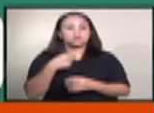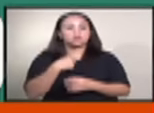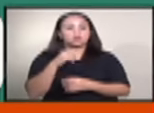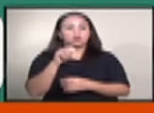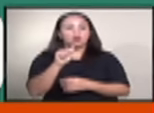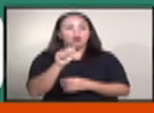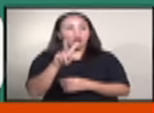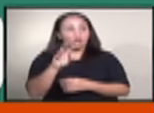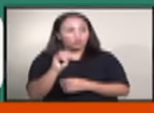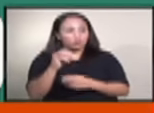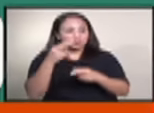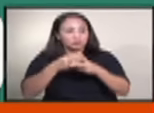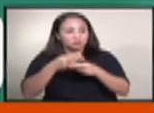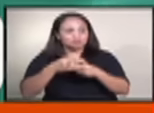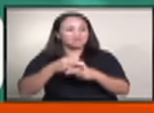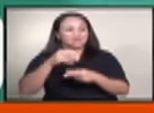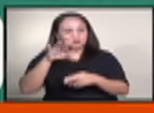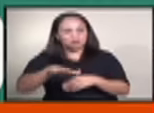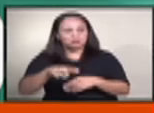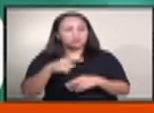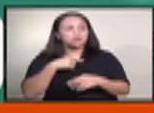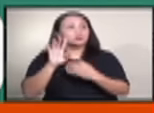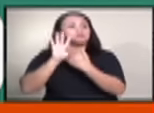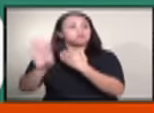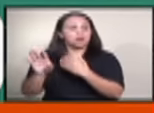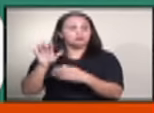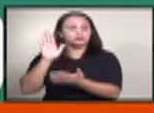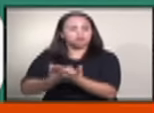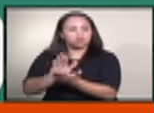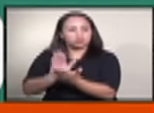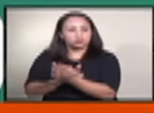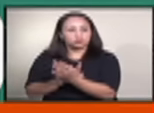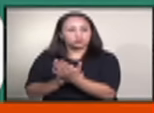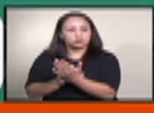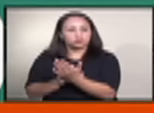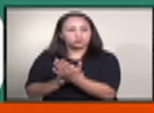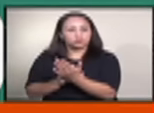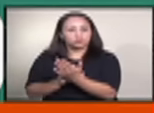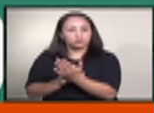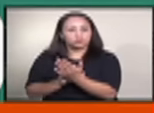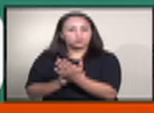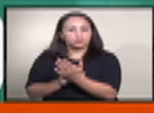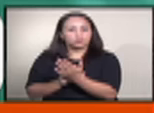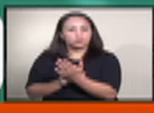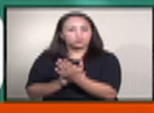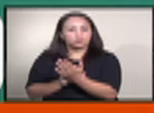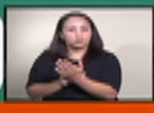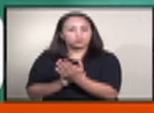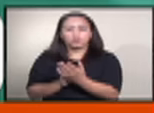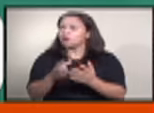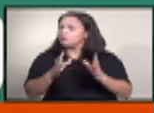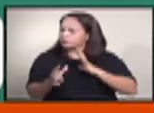si Avo kasi para pumasok na ulit siya sa school. Ba't mag-aaral naman siya